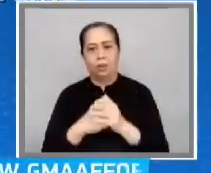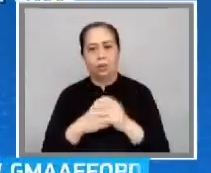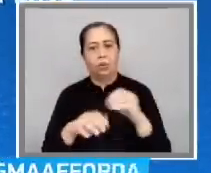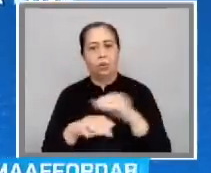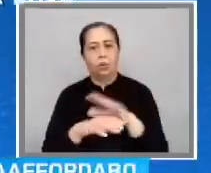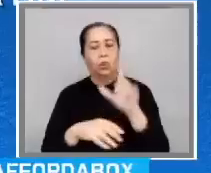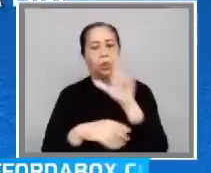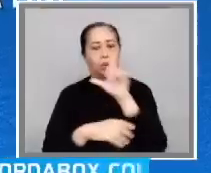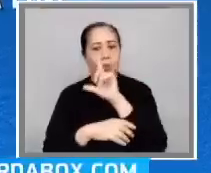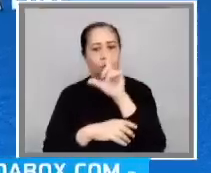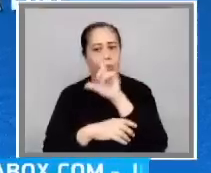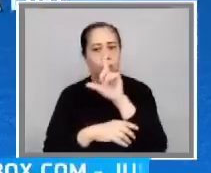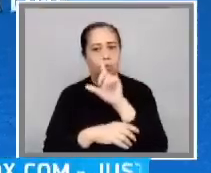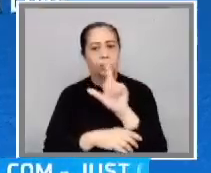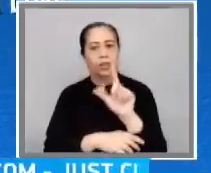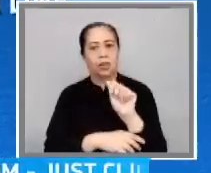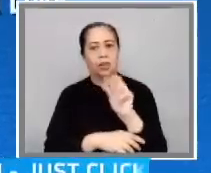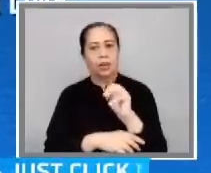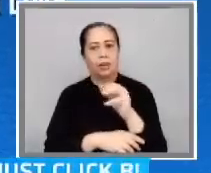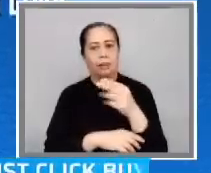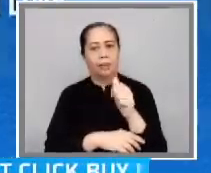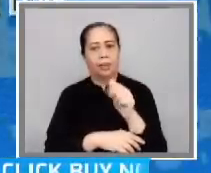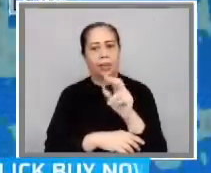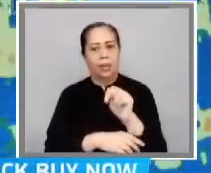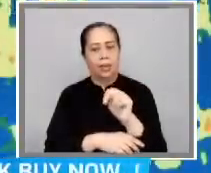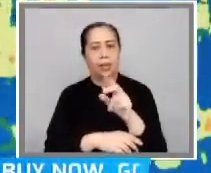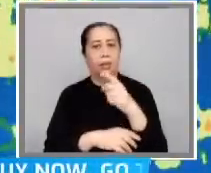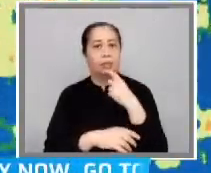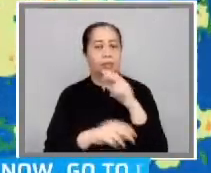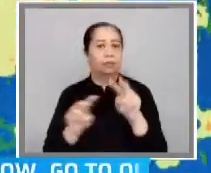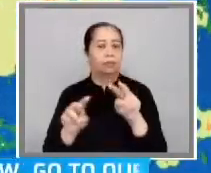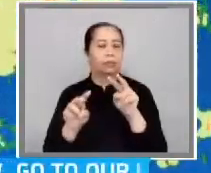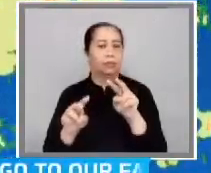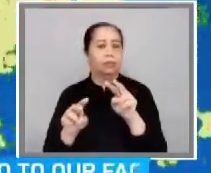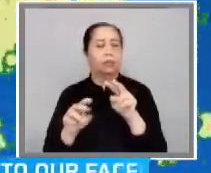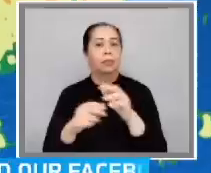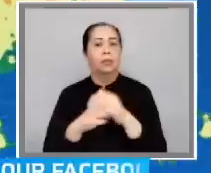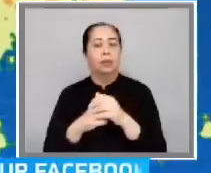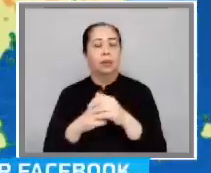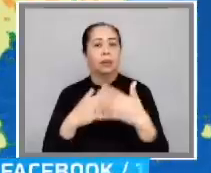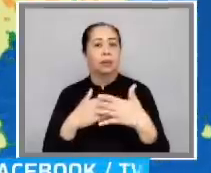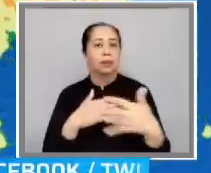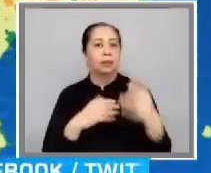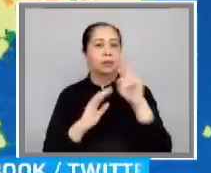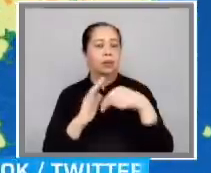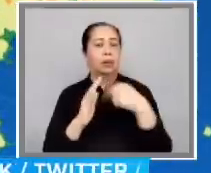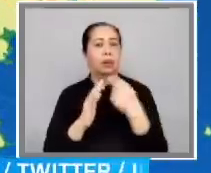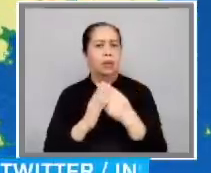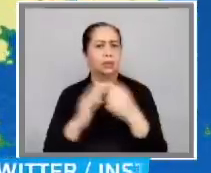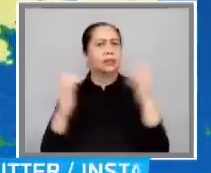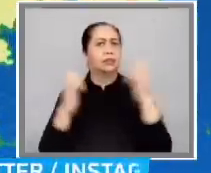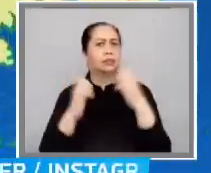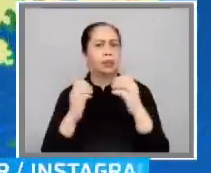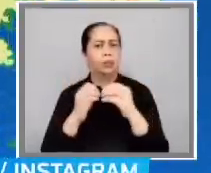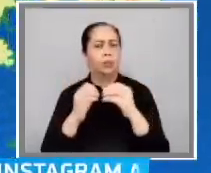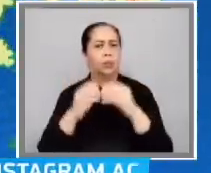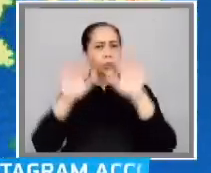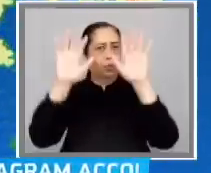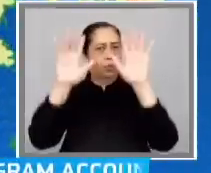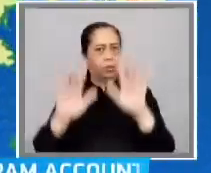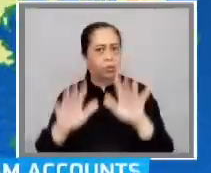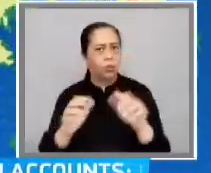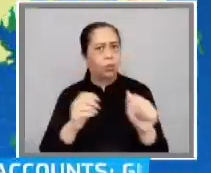ang amihan. Base sa rainfall forecast ng Metro Weather, sa mga susunod na oras, asahan ang pag-uulan sa halos